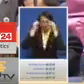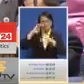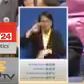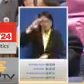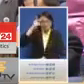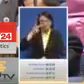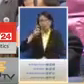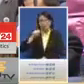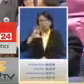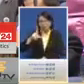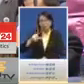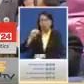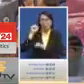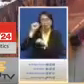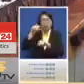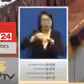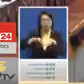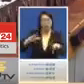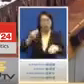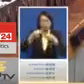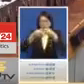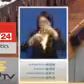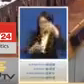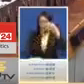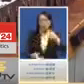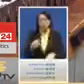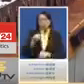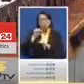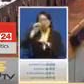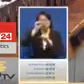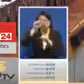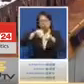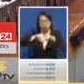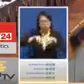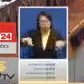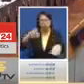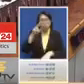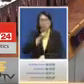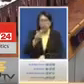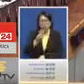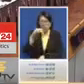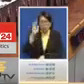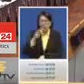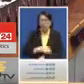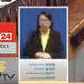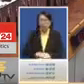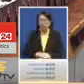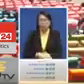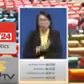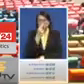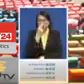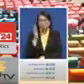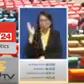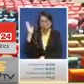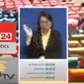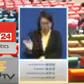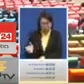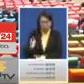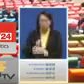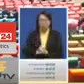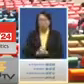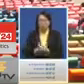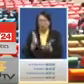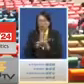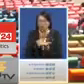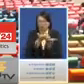ไปแล้วกี่ฉบับครับ200กว่าฉบับขอสไลด์ต่อไปเลยครับดูสิครับแบ่งผมแยกให้เป็น